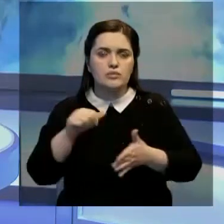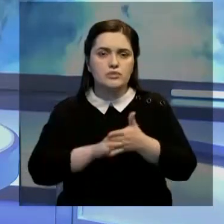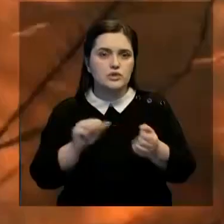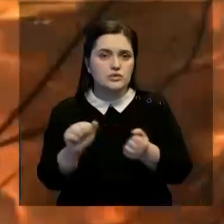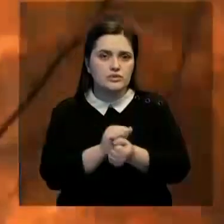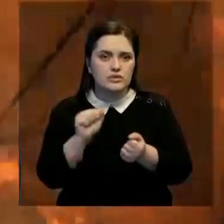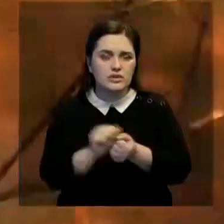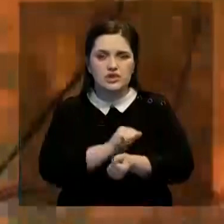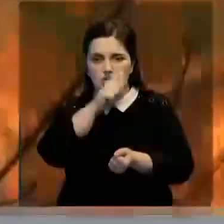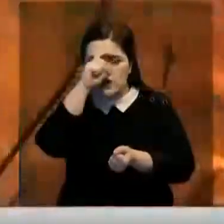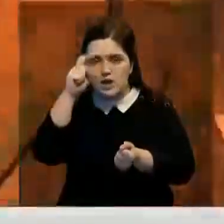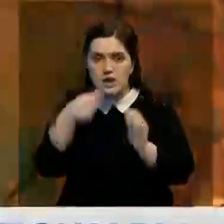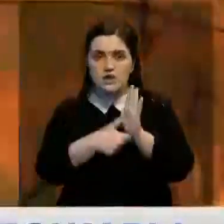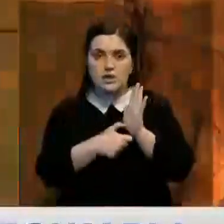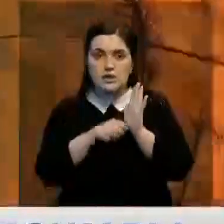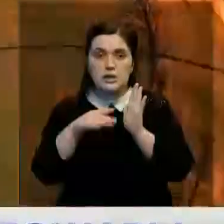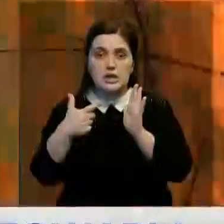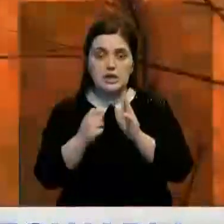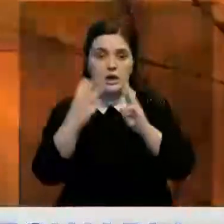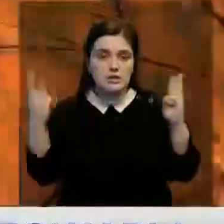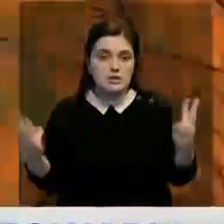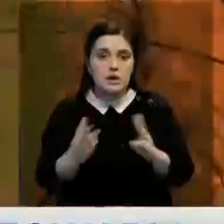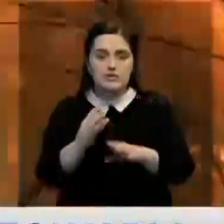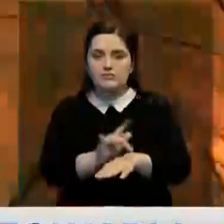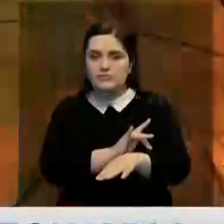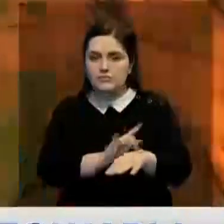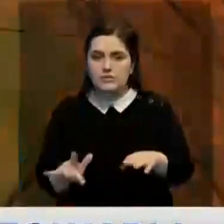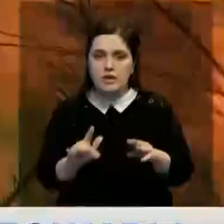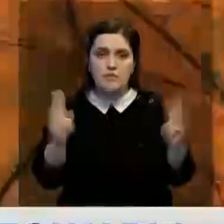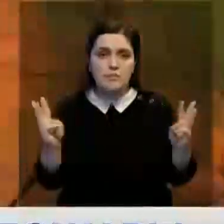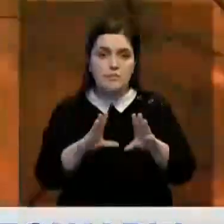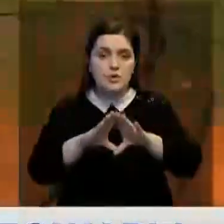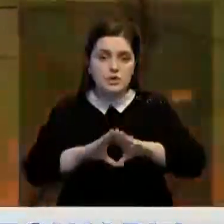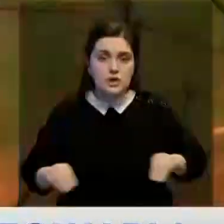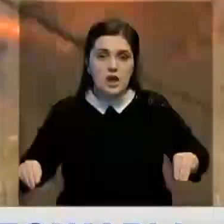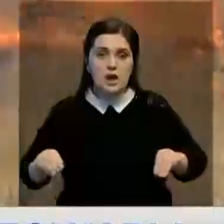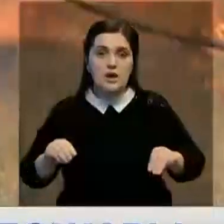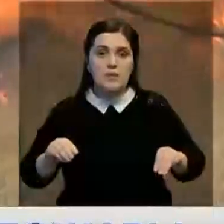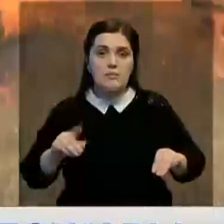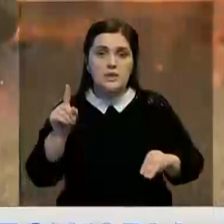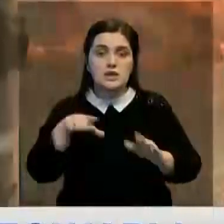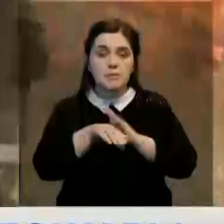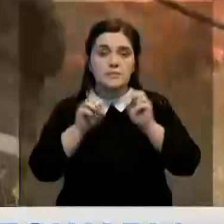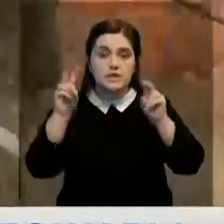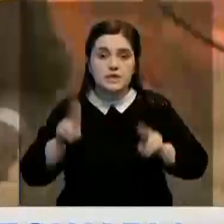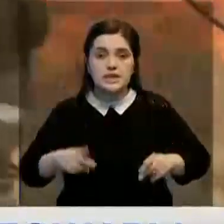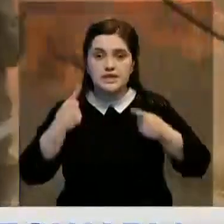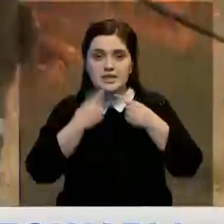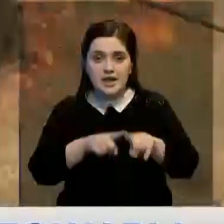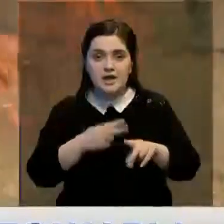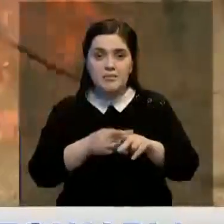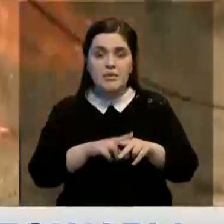жара. Свыше 600 тысяч гектаров земли сгорели дотла. С пламенем борются десятки пожарных, задействована